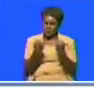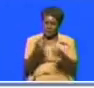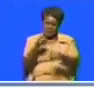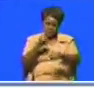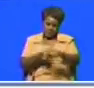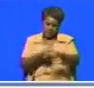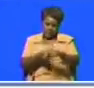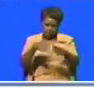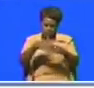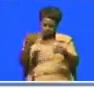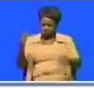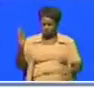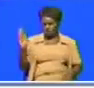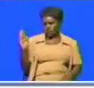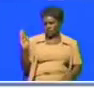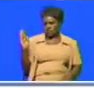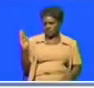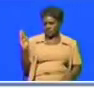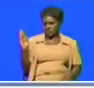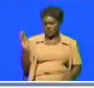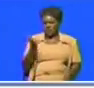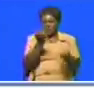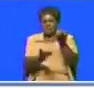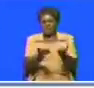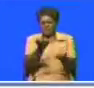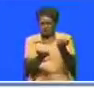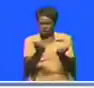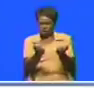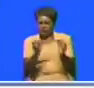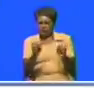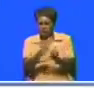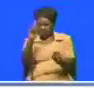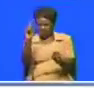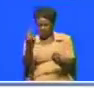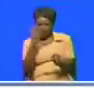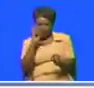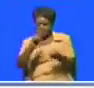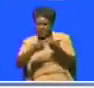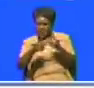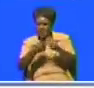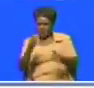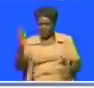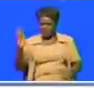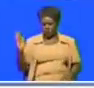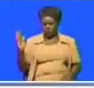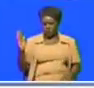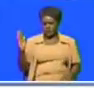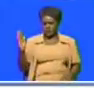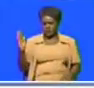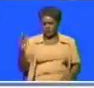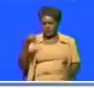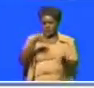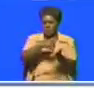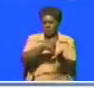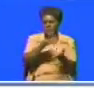kuja kutoa hawa walinzi ni tathmini pia lazima ifanywe ya kuangalia kwamba kiwango cha usalama wa yule ambaye anahusika